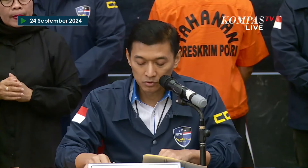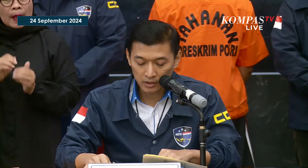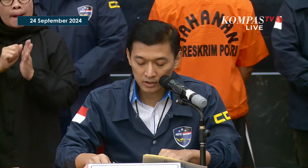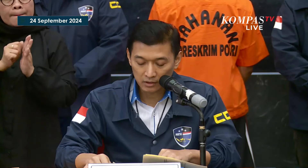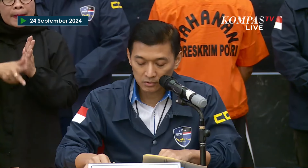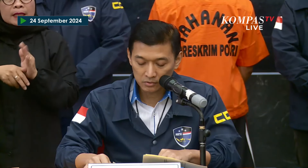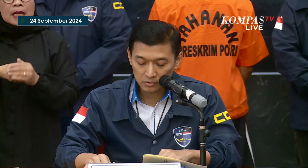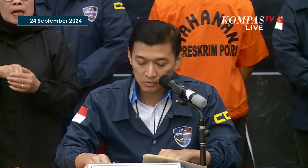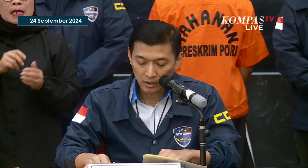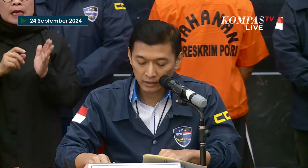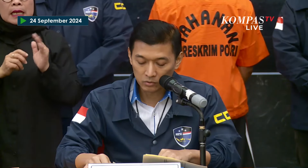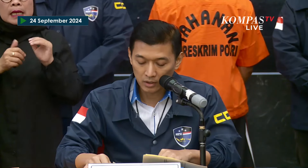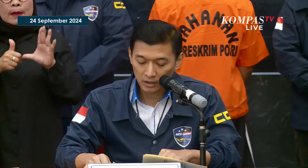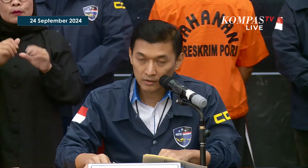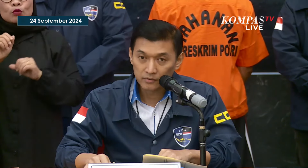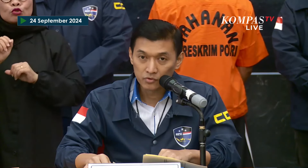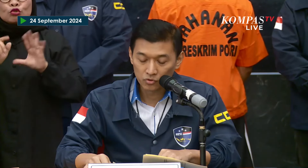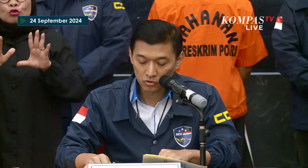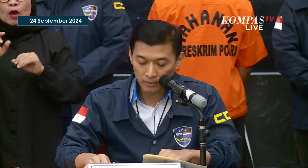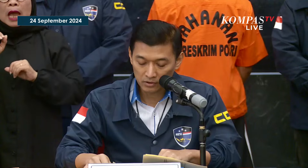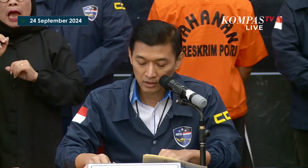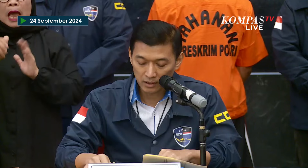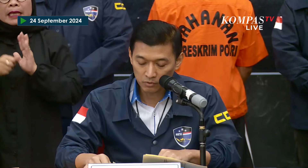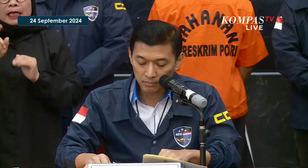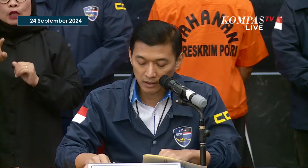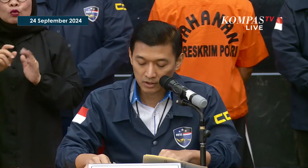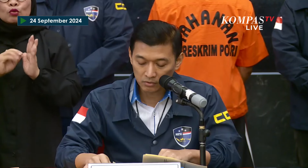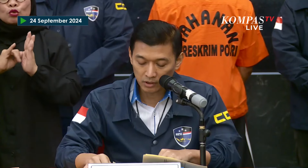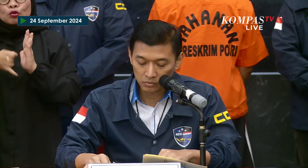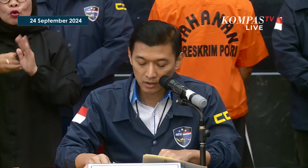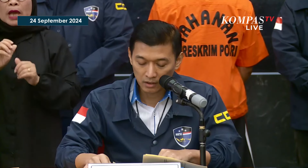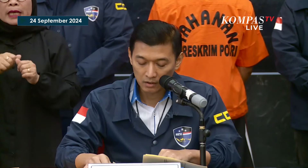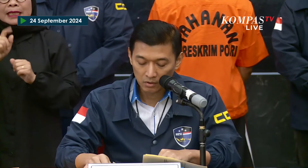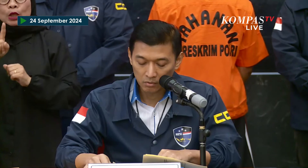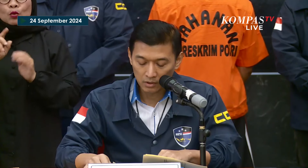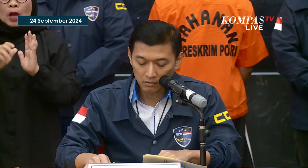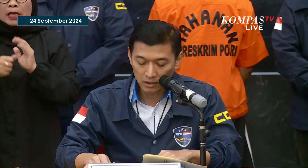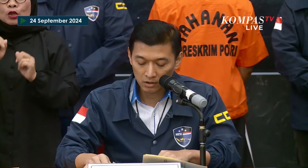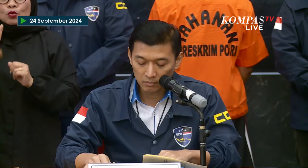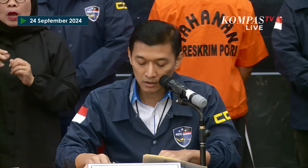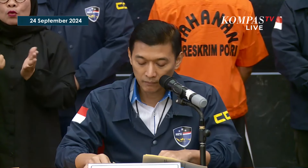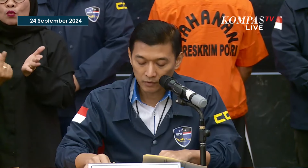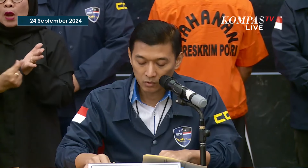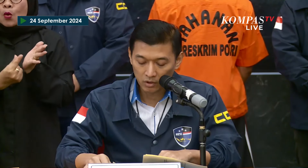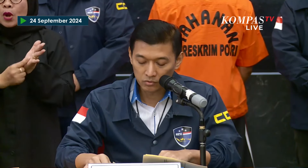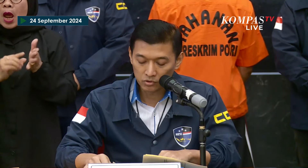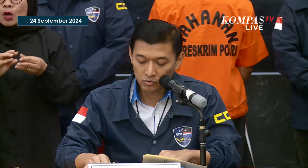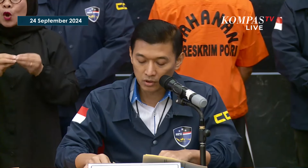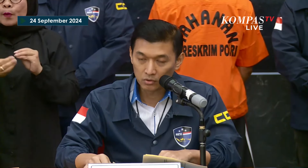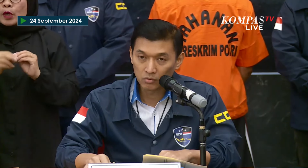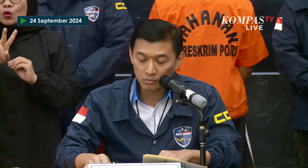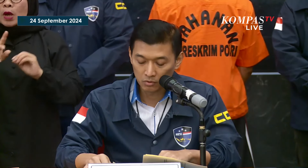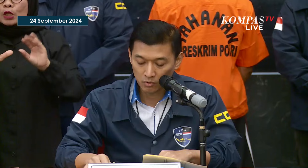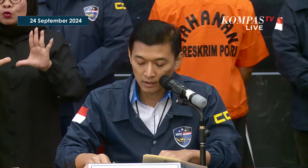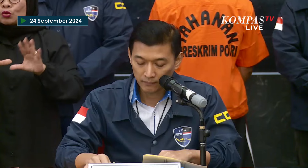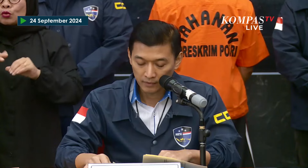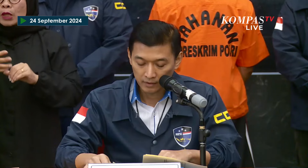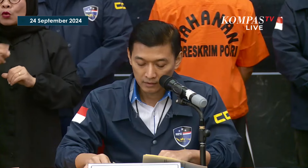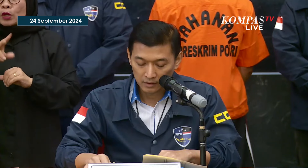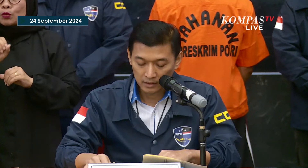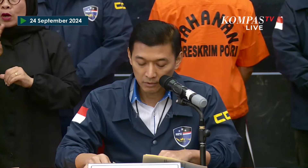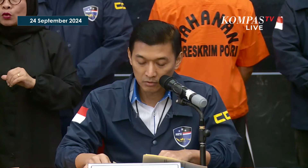pasal 67 ayat 1, ayat 2, junto pasal 65 ayat 1, ayat 2, Undang-Undang Nomor 27 tahun